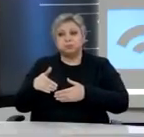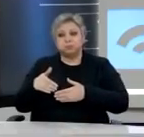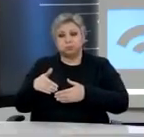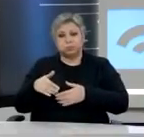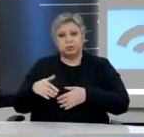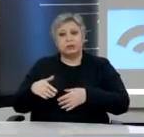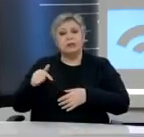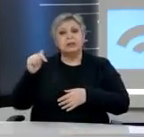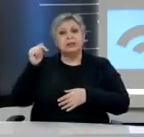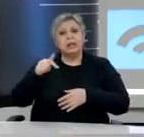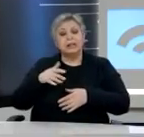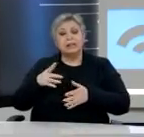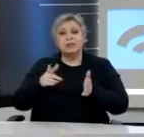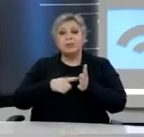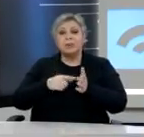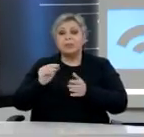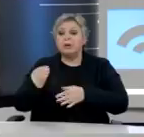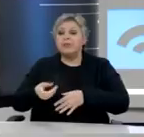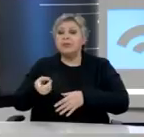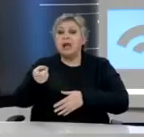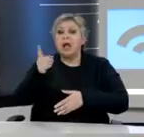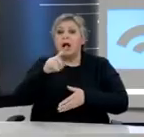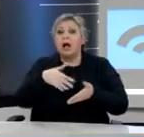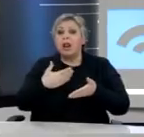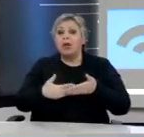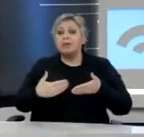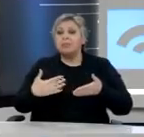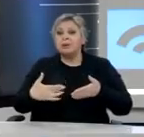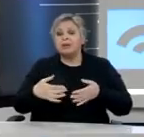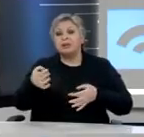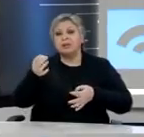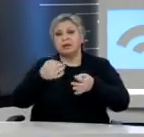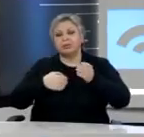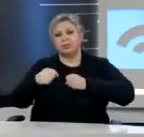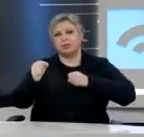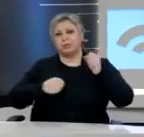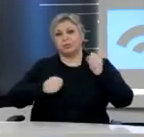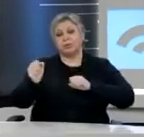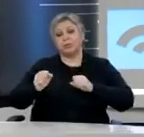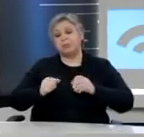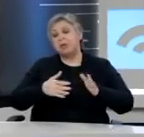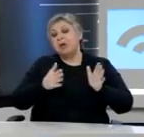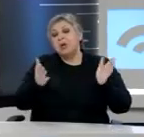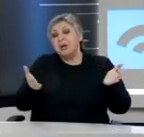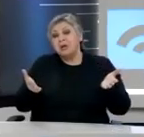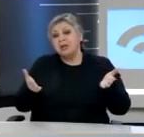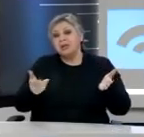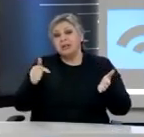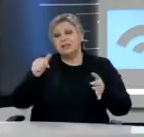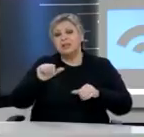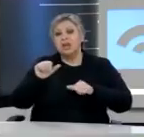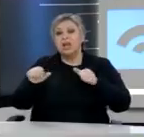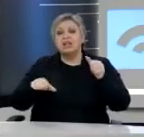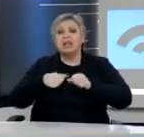Θα ψάξετε άλλα επιχειρήματα, άλλα σημεία για να διαφωνήσετε ή θα πρέπει ανοιχτά να πείτε ότι αλλάζετε τη θέση θα που έχει η